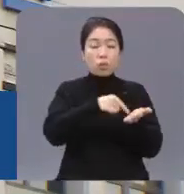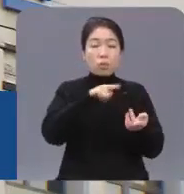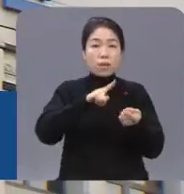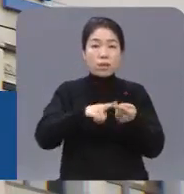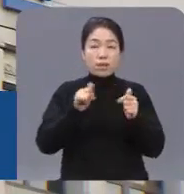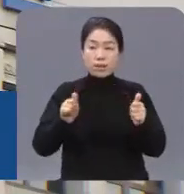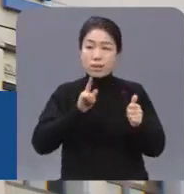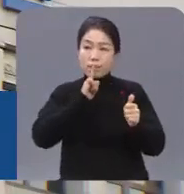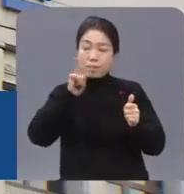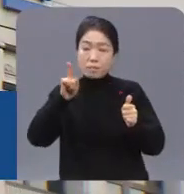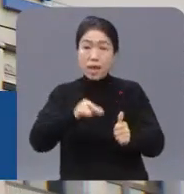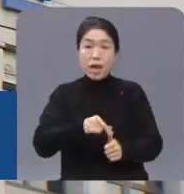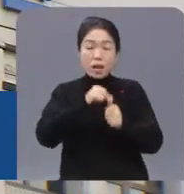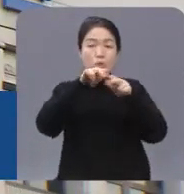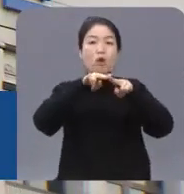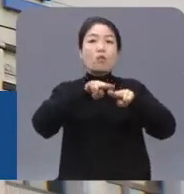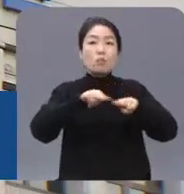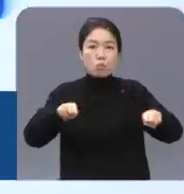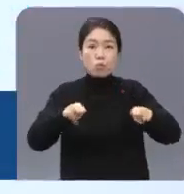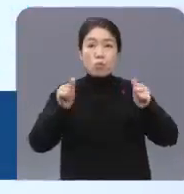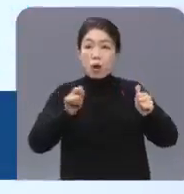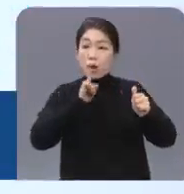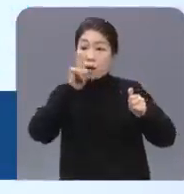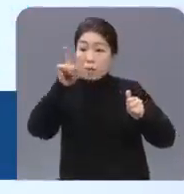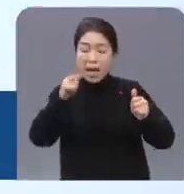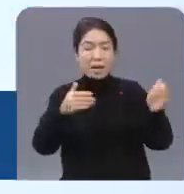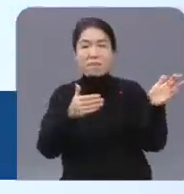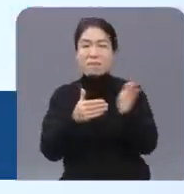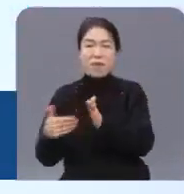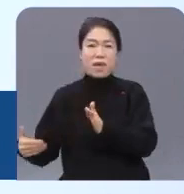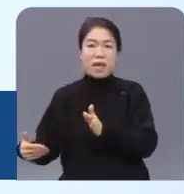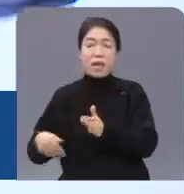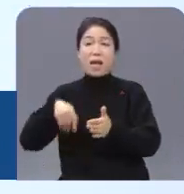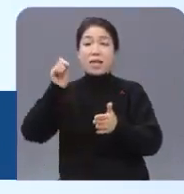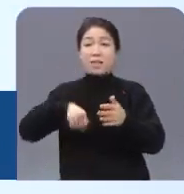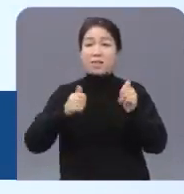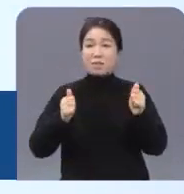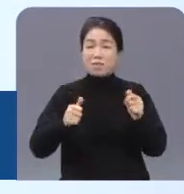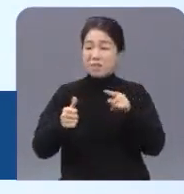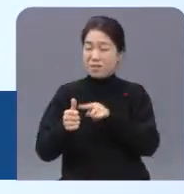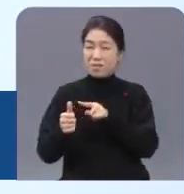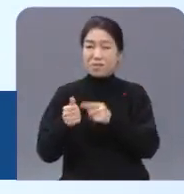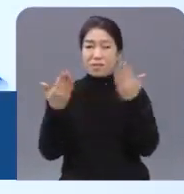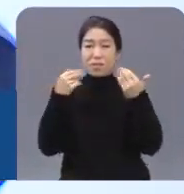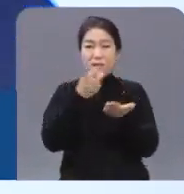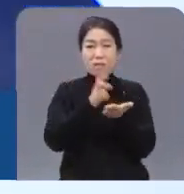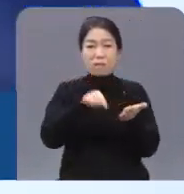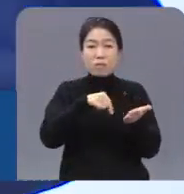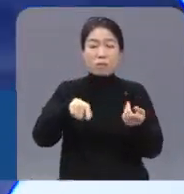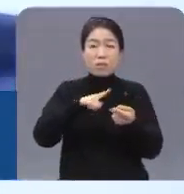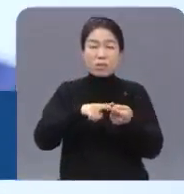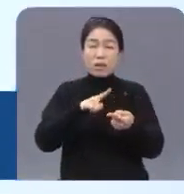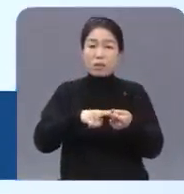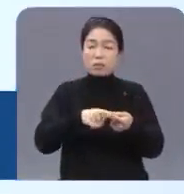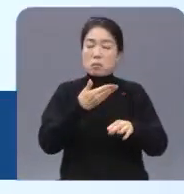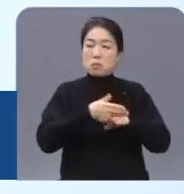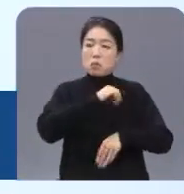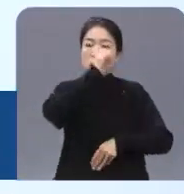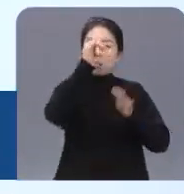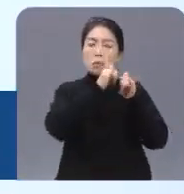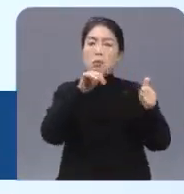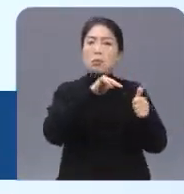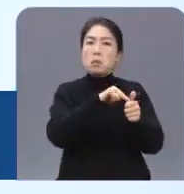낸 임용 무효확인소송을 각하 했다고 밝혔습니다 재판부는 a 씨가 학교 법인을 상대로 제3자인